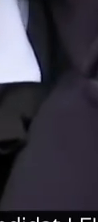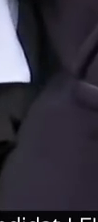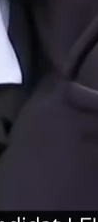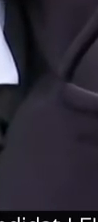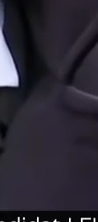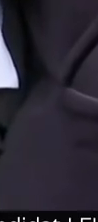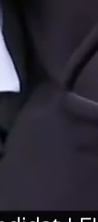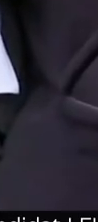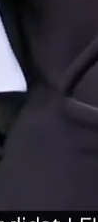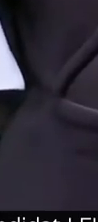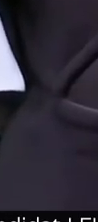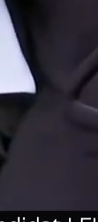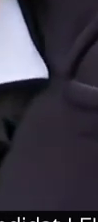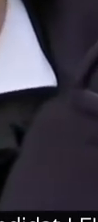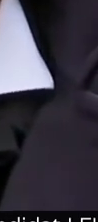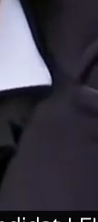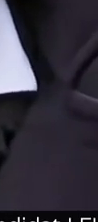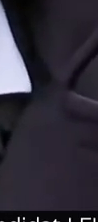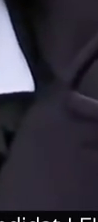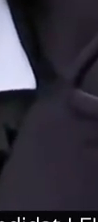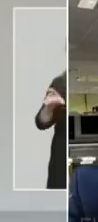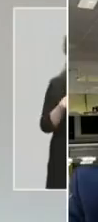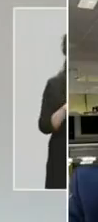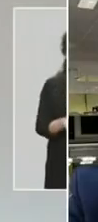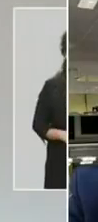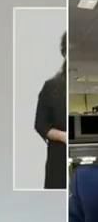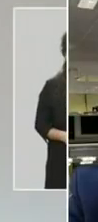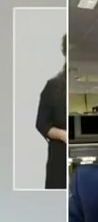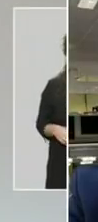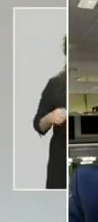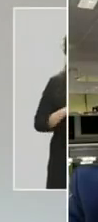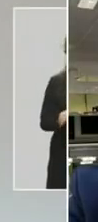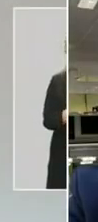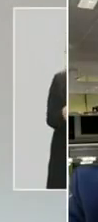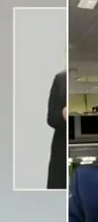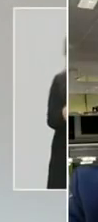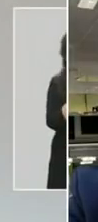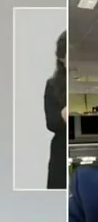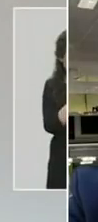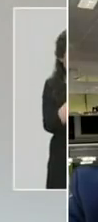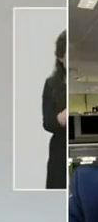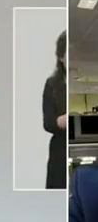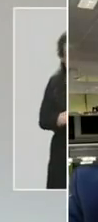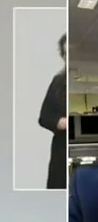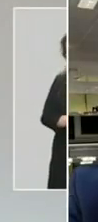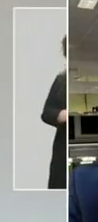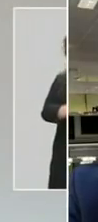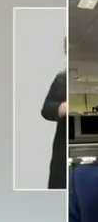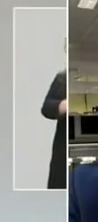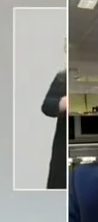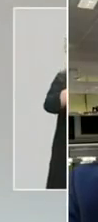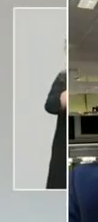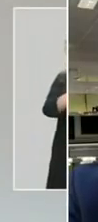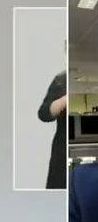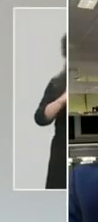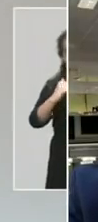un comportement responsable. Donc accéder aux tests gratuits. Des tests gratuits, donc plus urgent que la troisième dose. Arlette